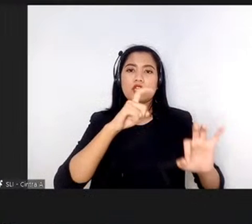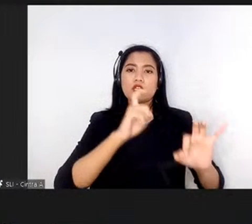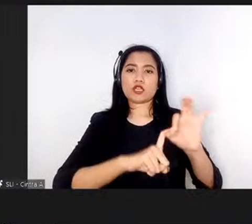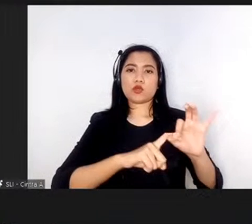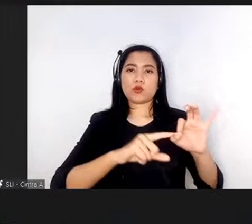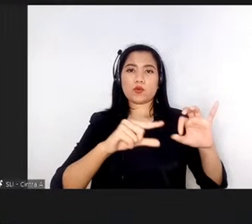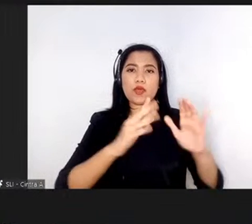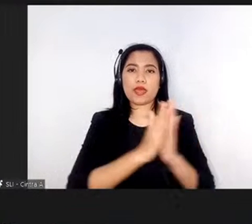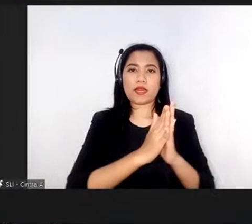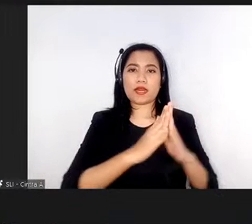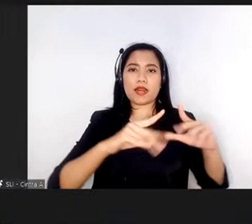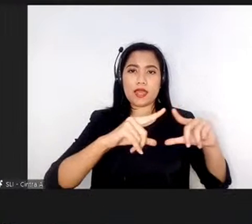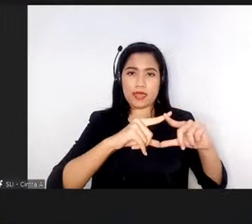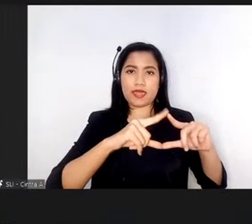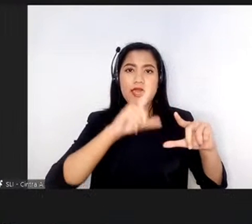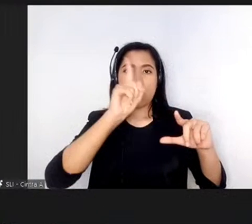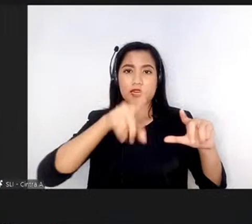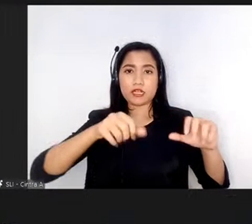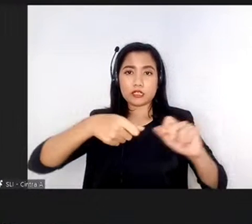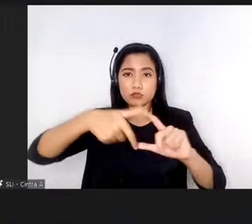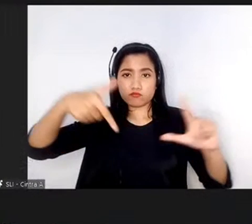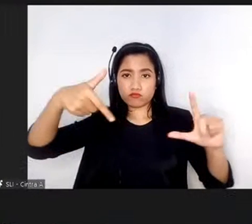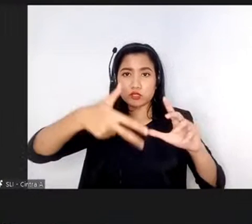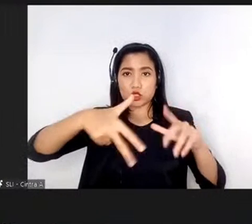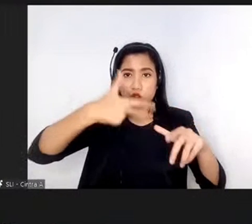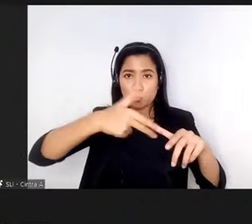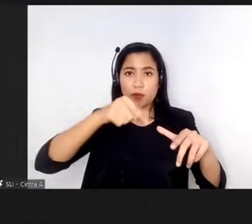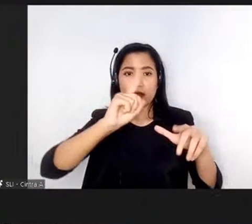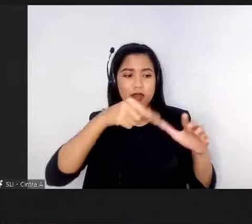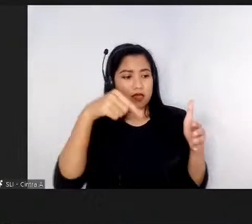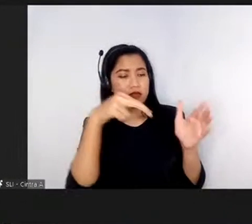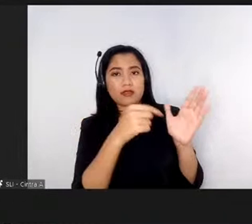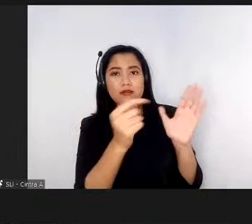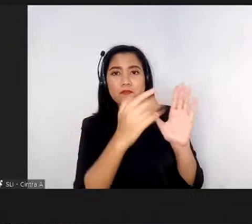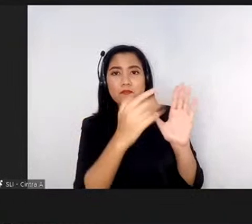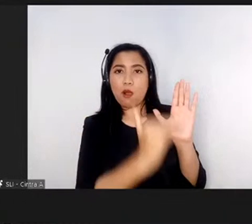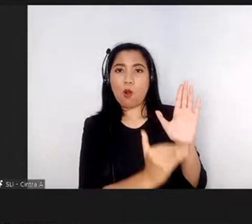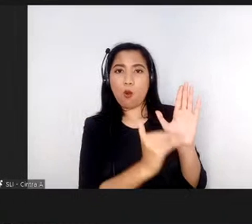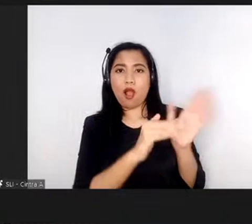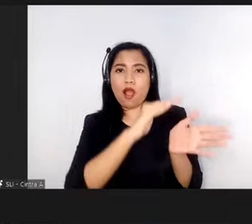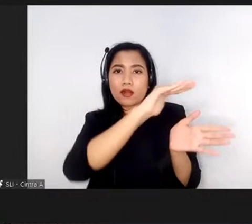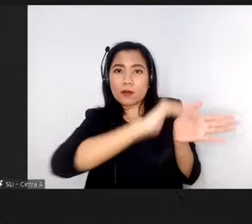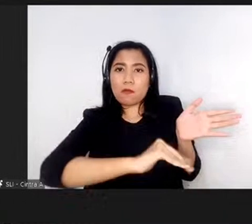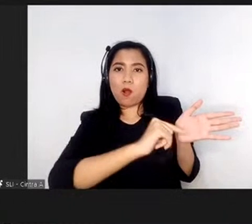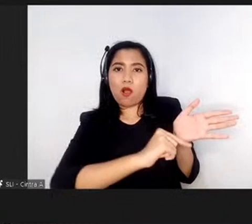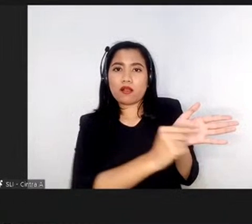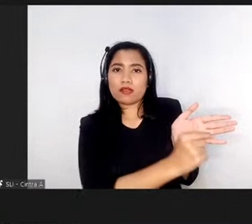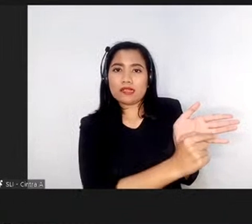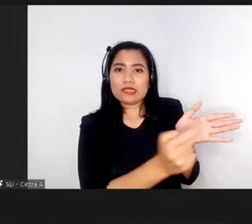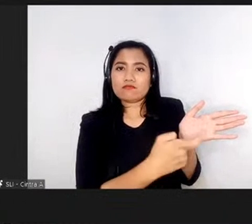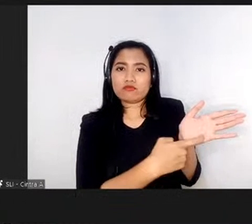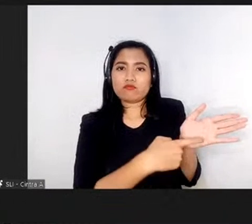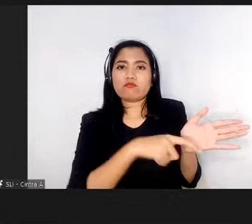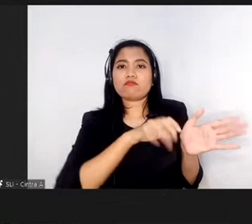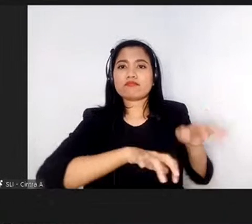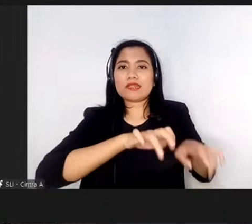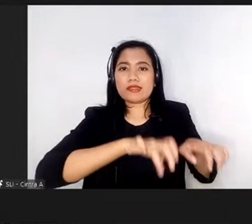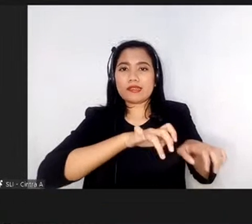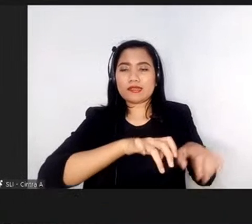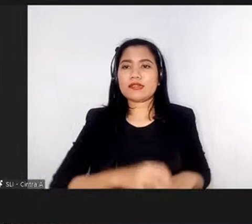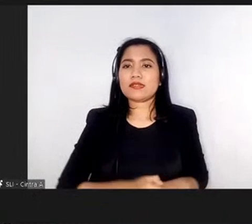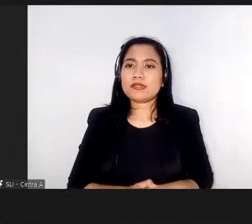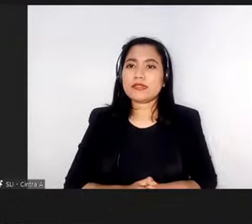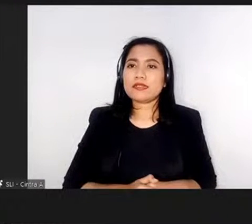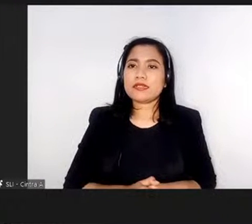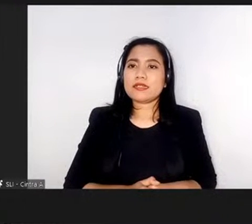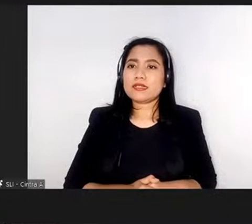anda nanti saya akan pilih beberapa untuk dibacakan di sesi tanya jawab baik tanpa berlama-lama lagi saya akan memberikan kesempatan